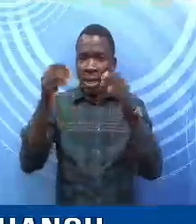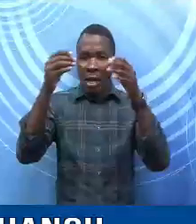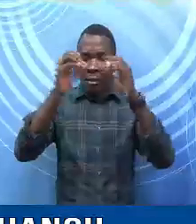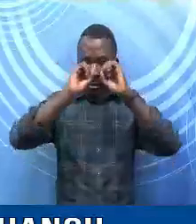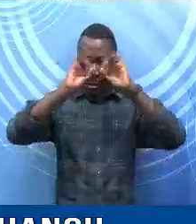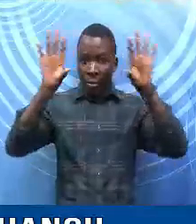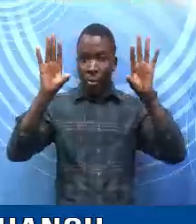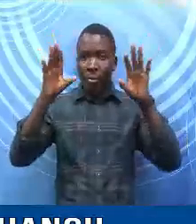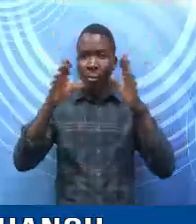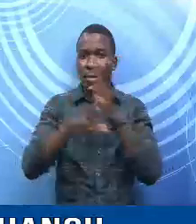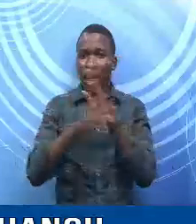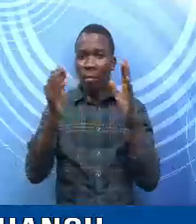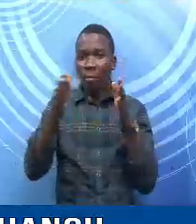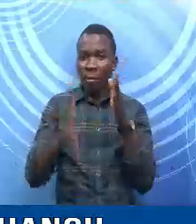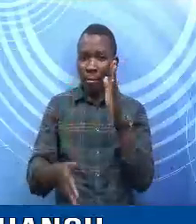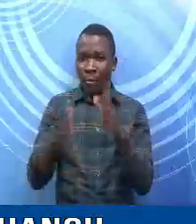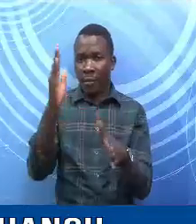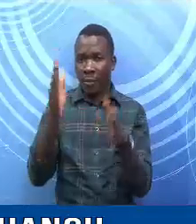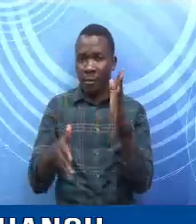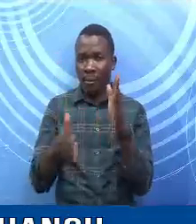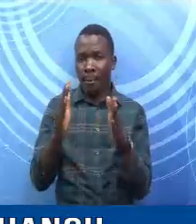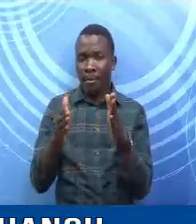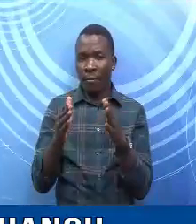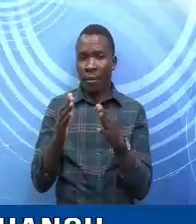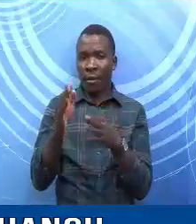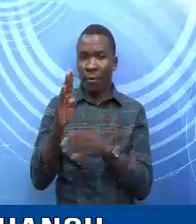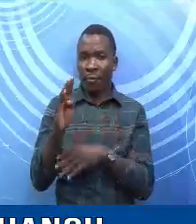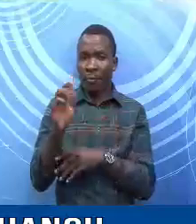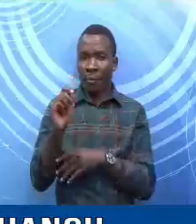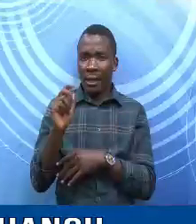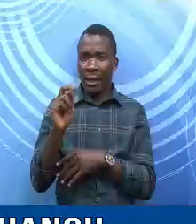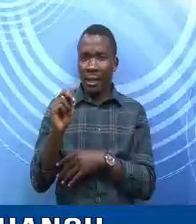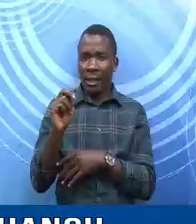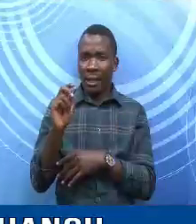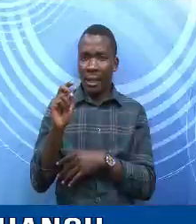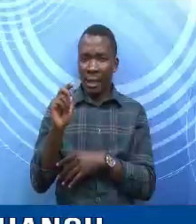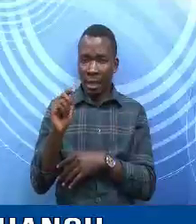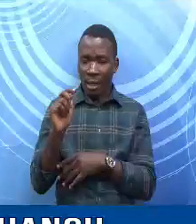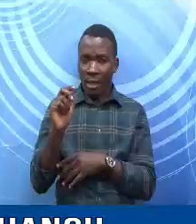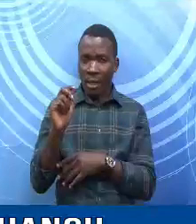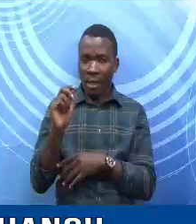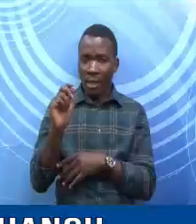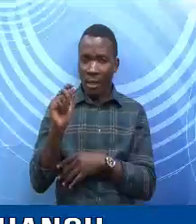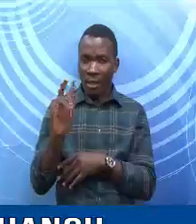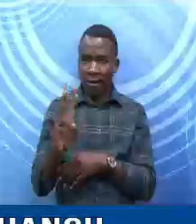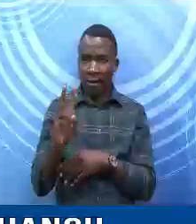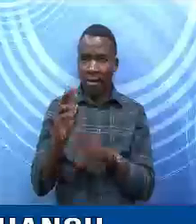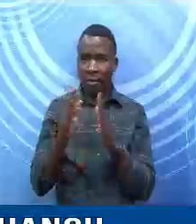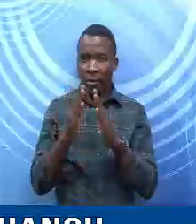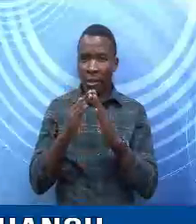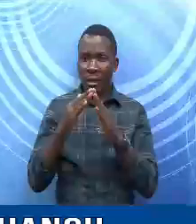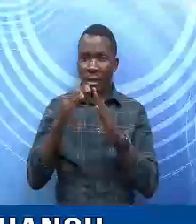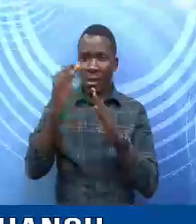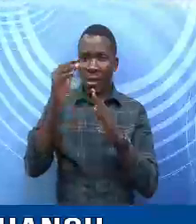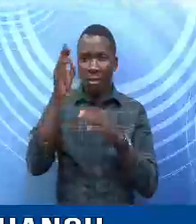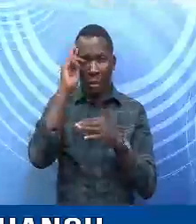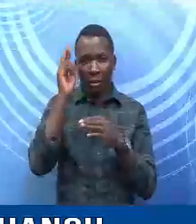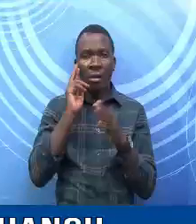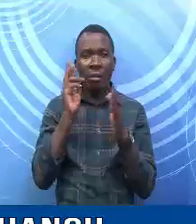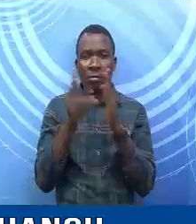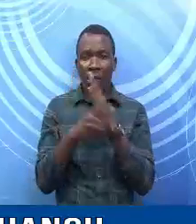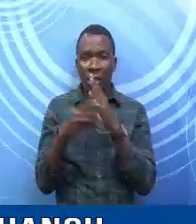ni BTN TV, njye ndi Mahoro Samson mu mujyi wa Ruhango ho mu karere ka Ruhango.